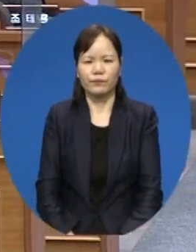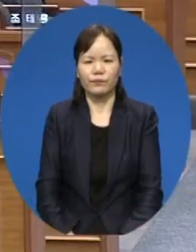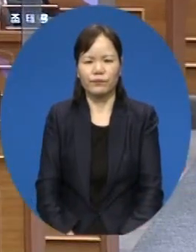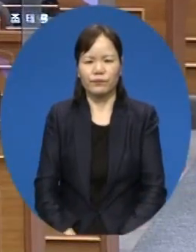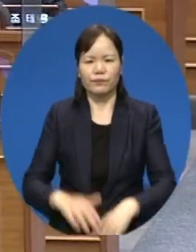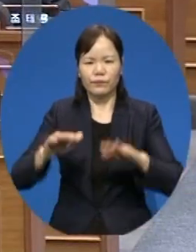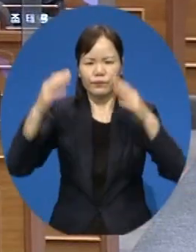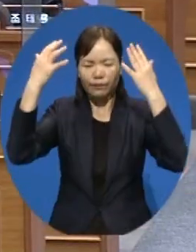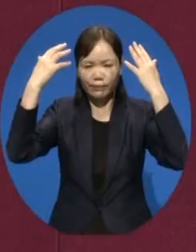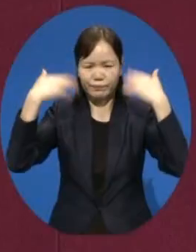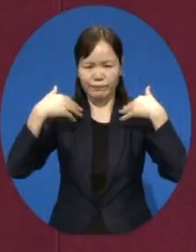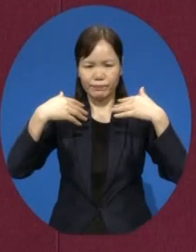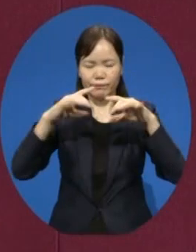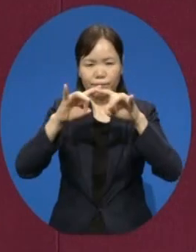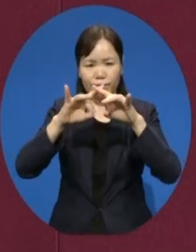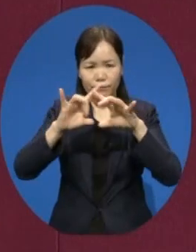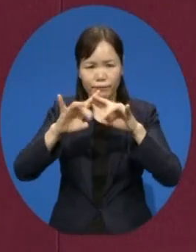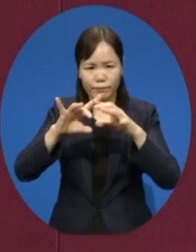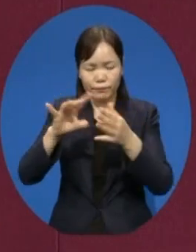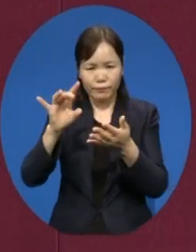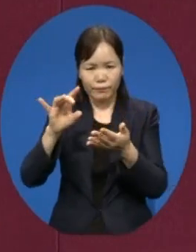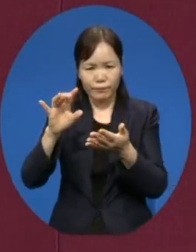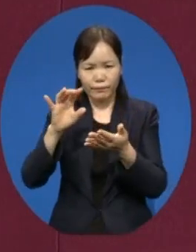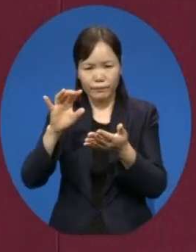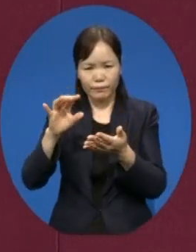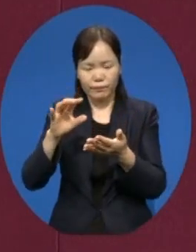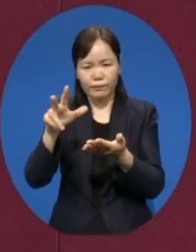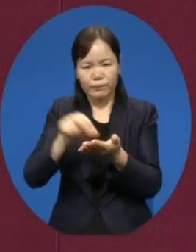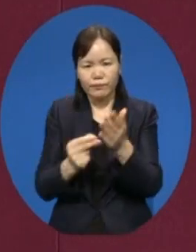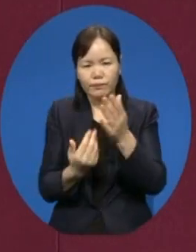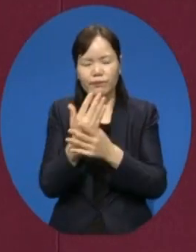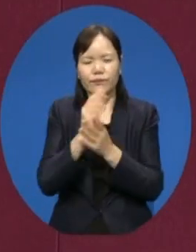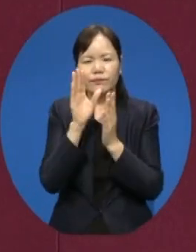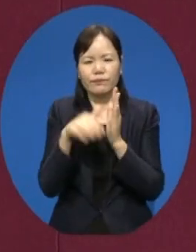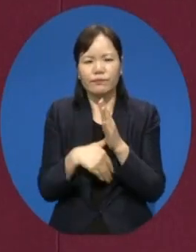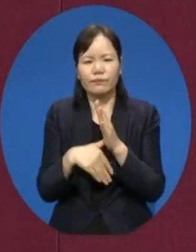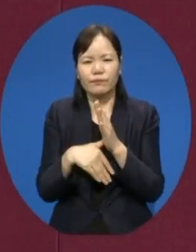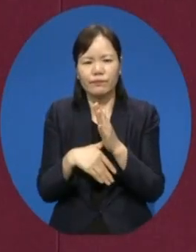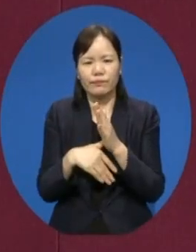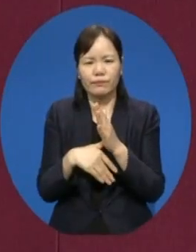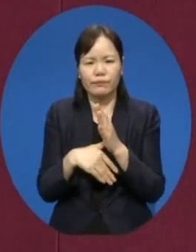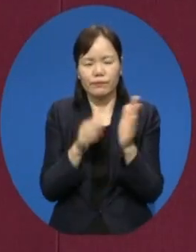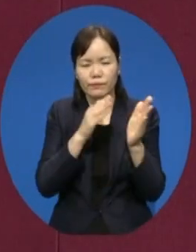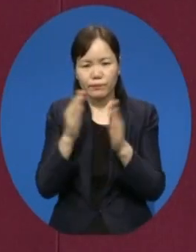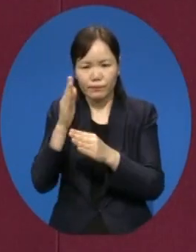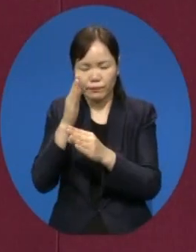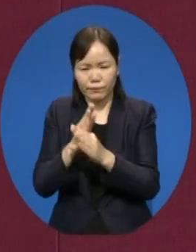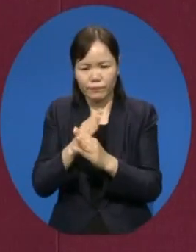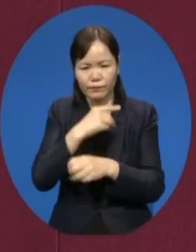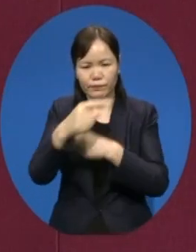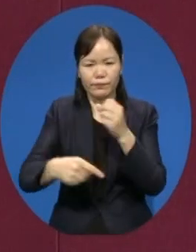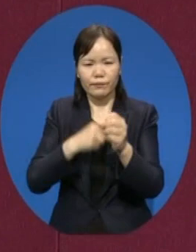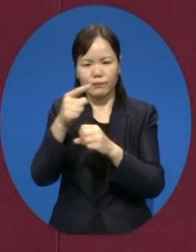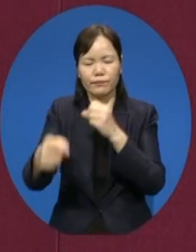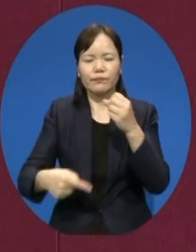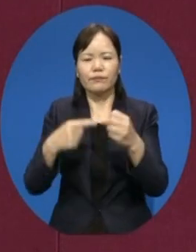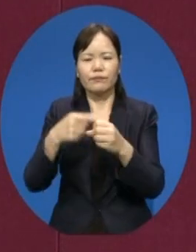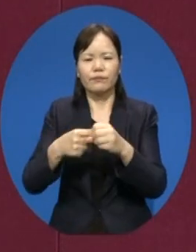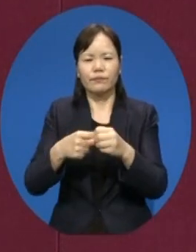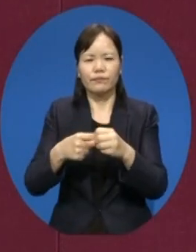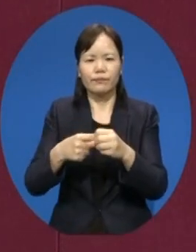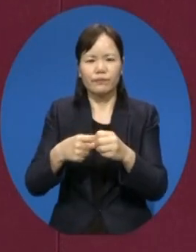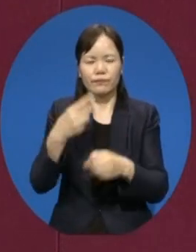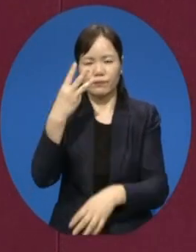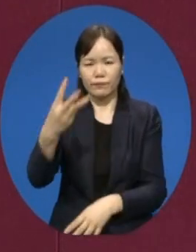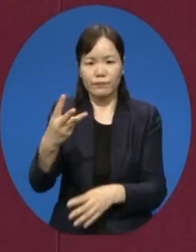이번 여름 전력수요 비상이 닥쳤을 때 정부는 정비 중이던 원전 3기 슬그머니 원전